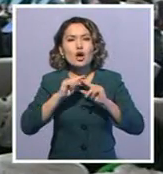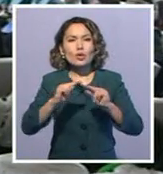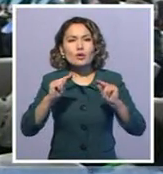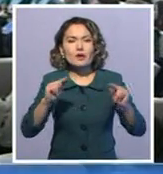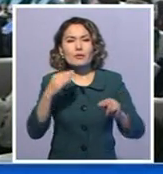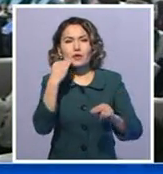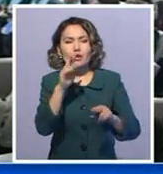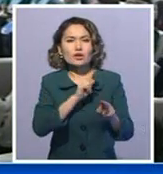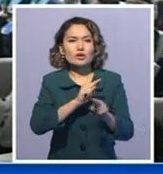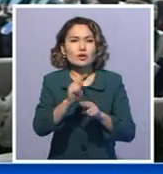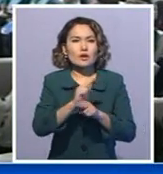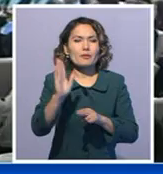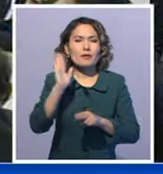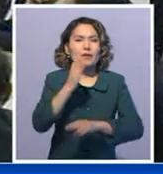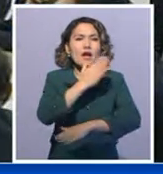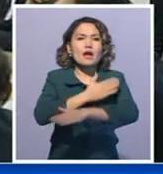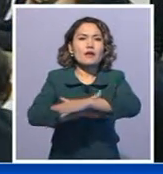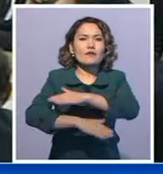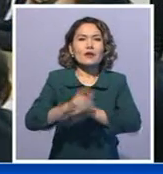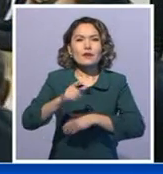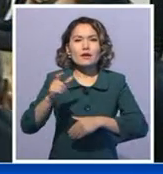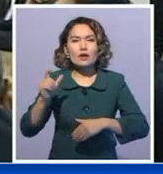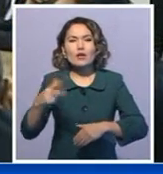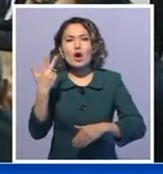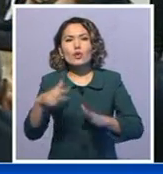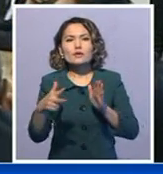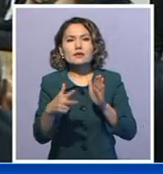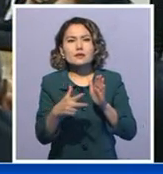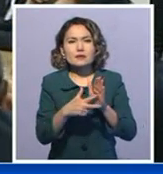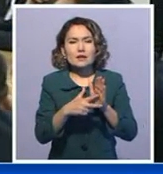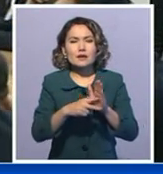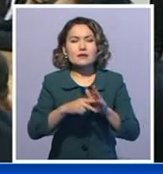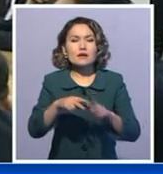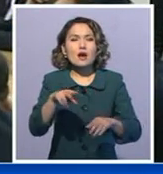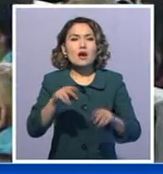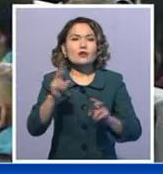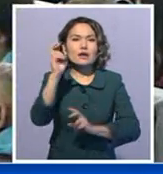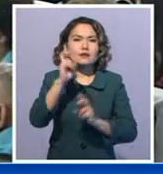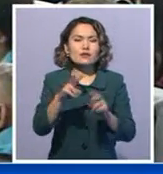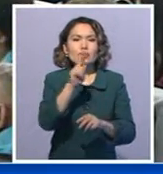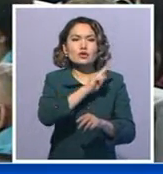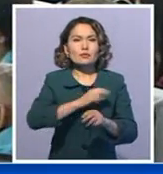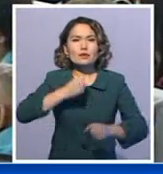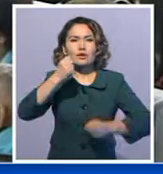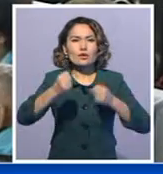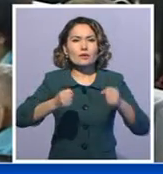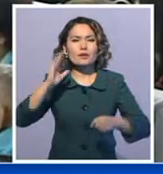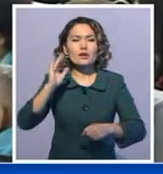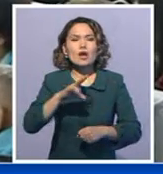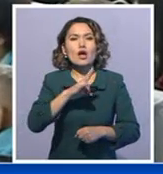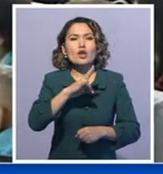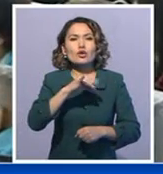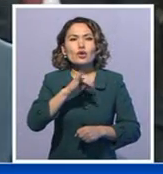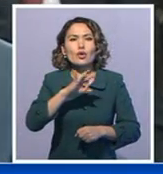жуық мүмкіндігі шектеулі азамат жақын арада жергілікті 38 мекемеге жұмысқа тартылады. Бұл жөнінде Байсерке ауылында өткен Нұр Отан